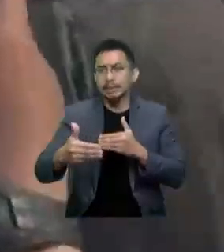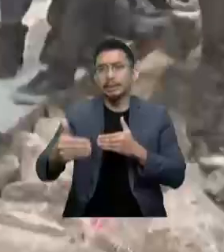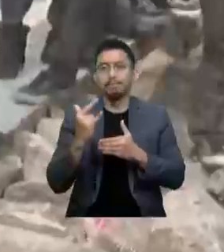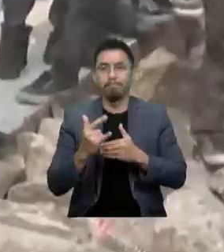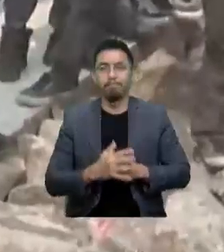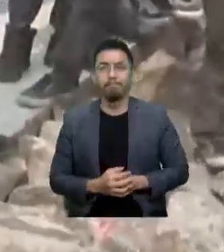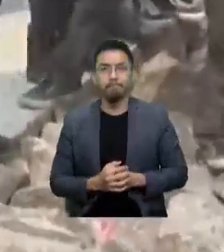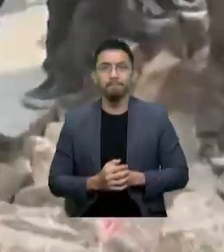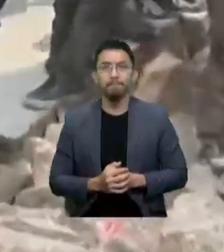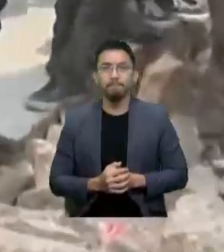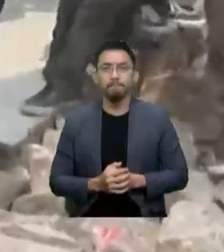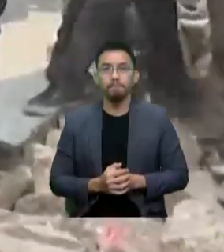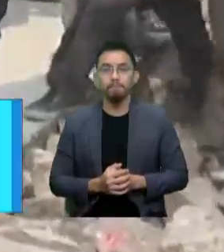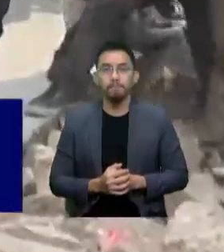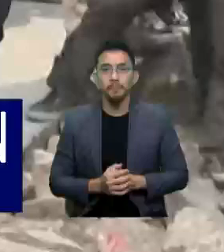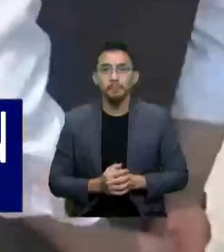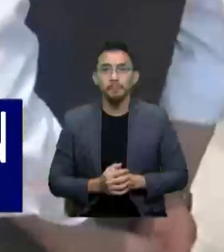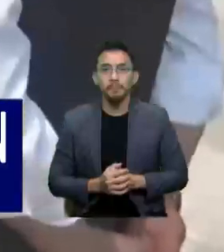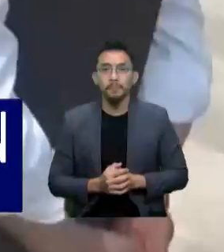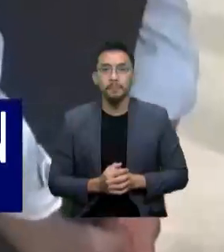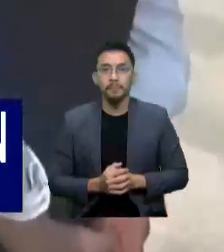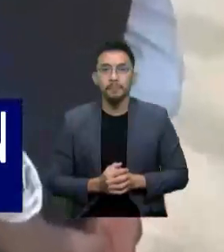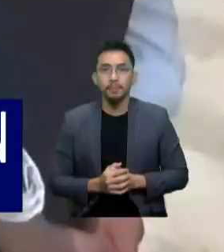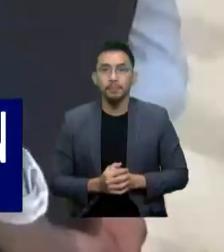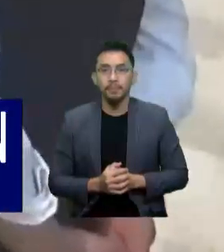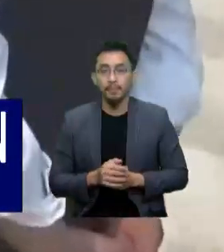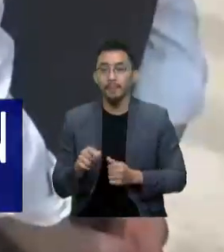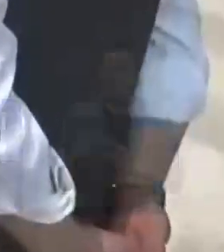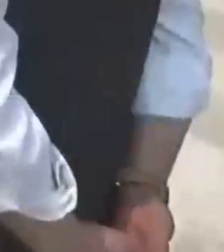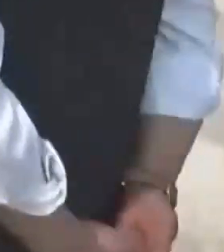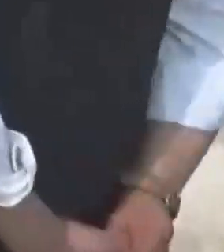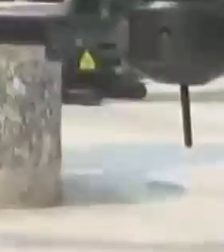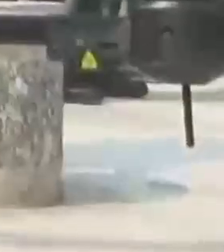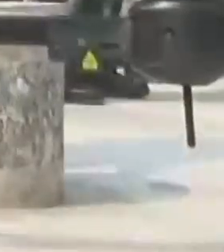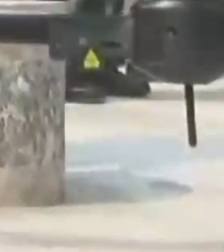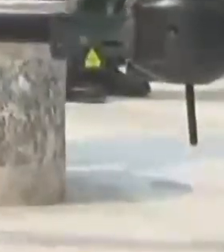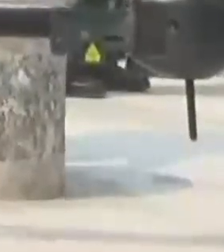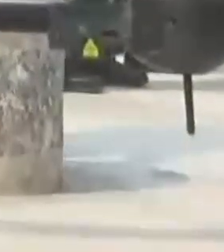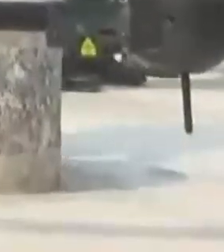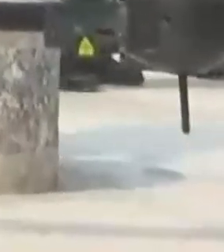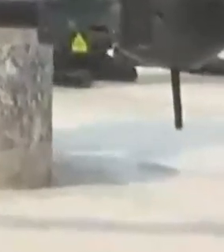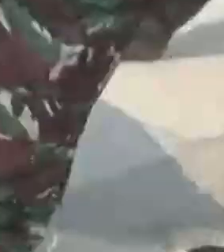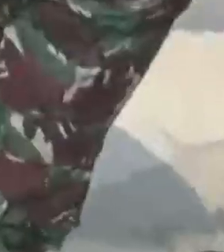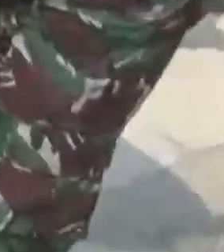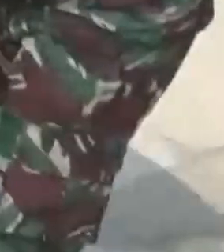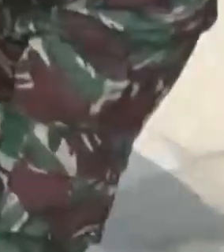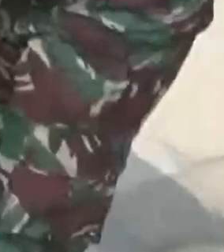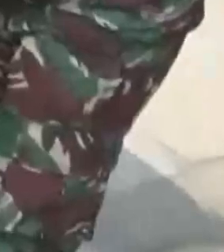Selain menggunakan helikopter, pemadaman juga dilakukan menggunakan drone yang menyiramkan cairan khusus untuk mencegah penyebaran api.